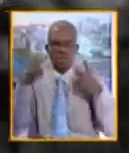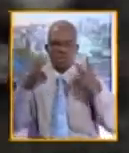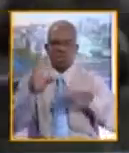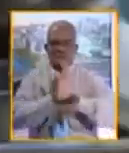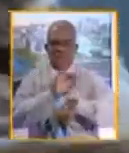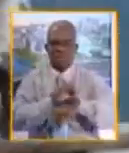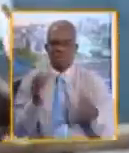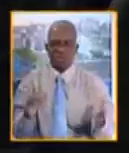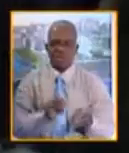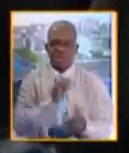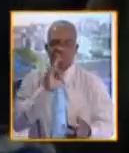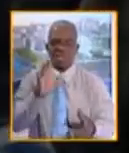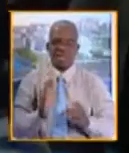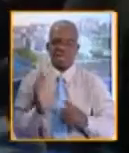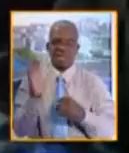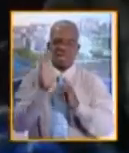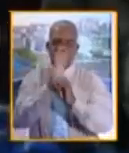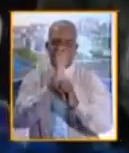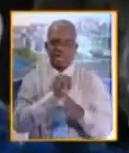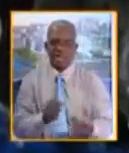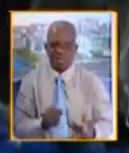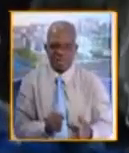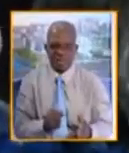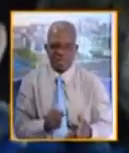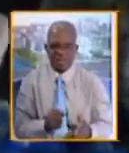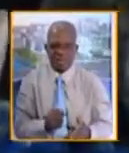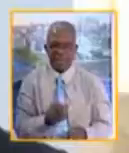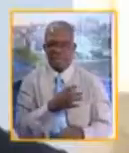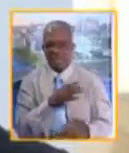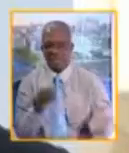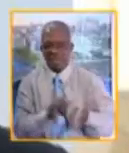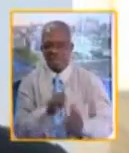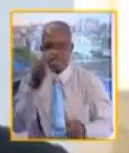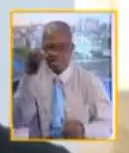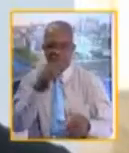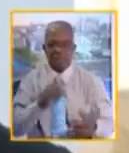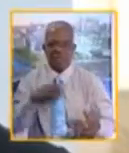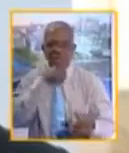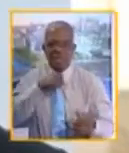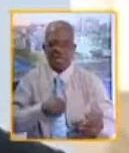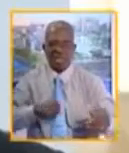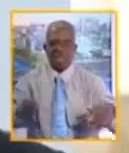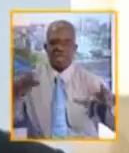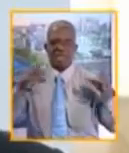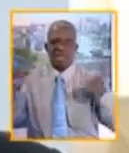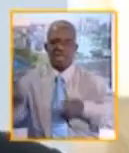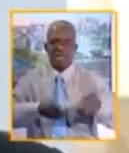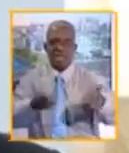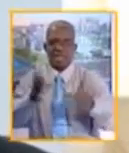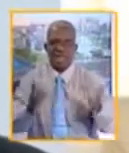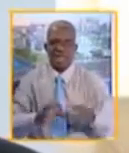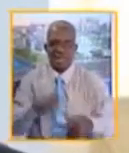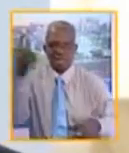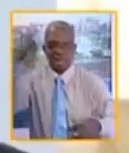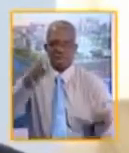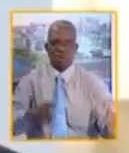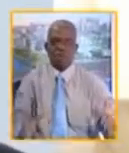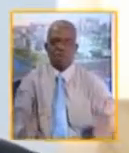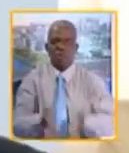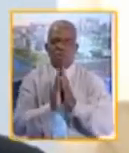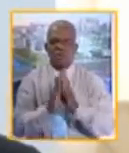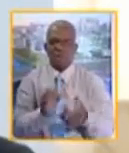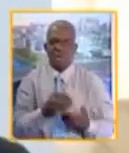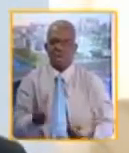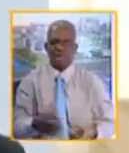succès, fera l'objet d'une communication. Fidel Sarasoro, l'ex-directeur de l'Autorité pour le désarmement, la démobilisation